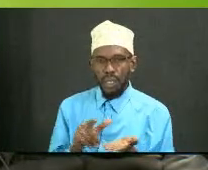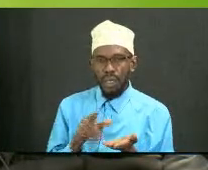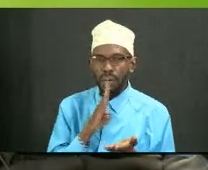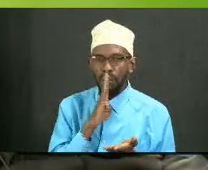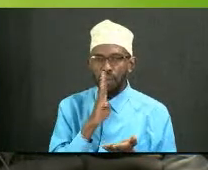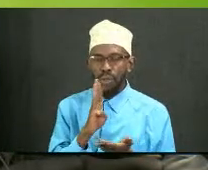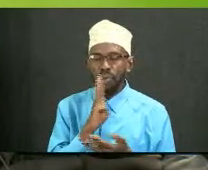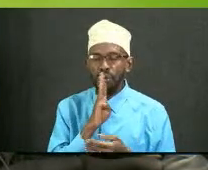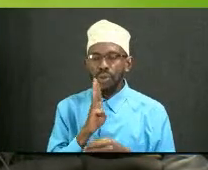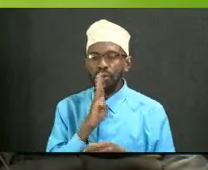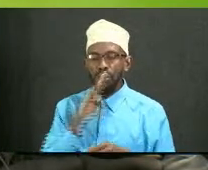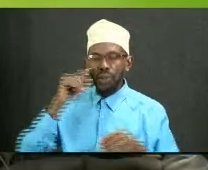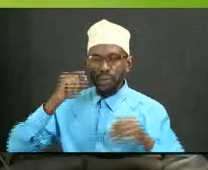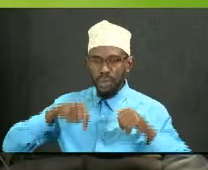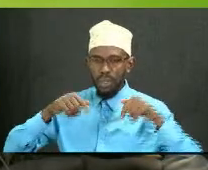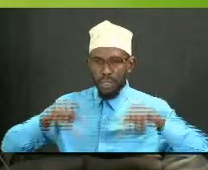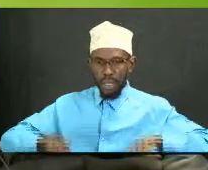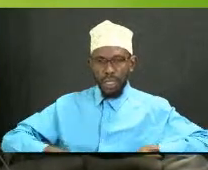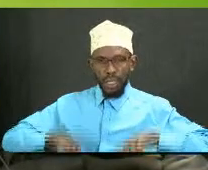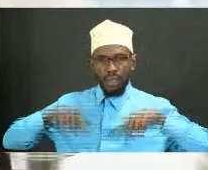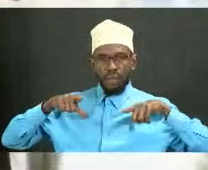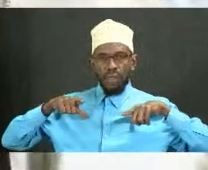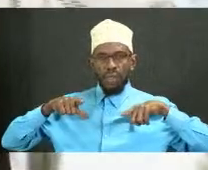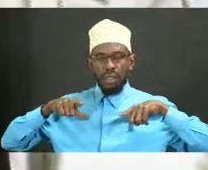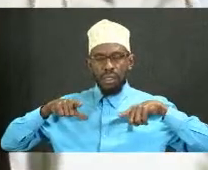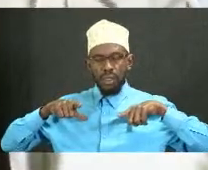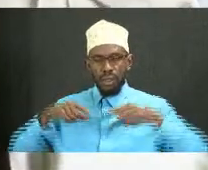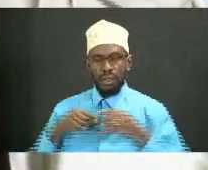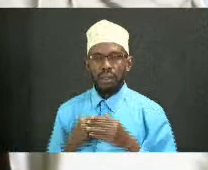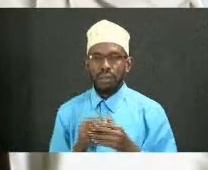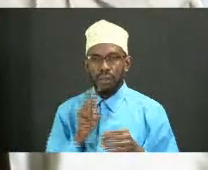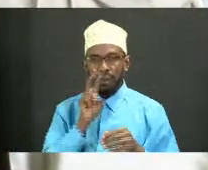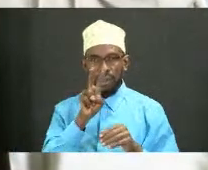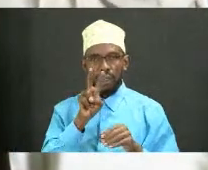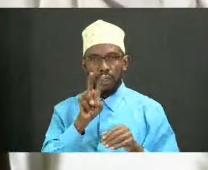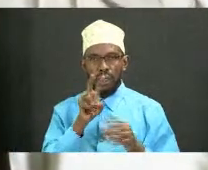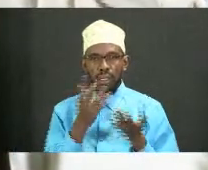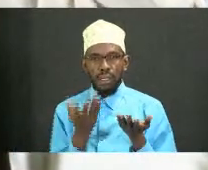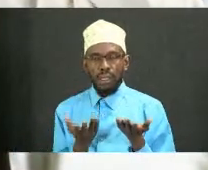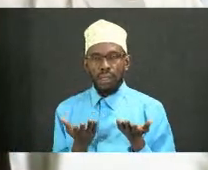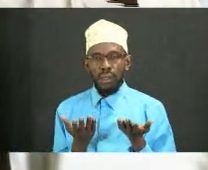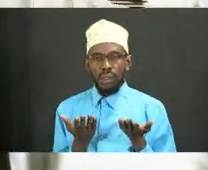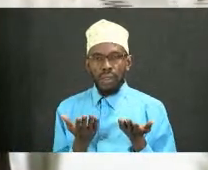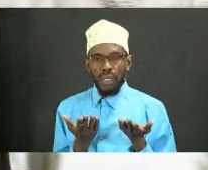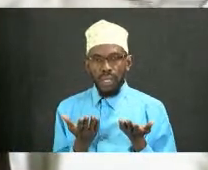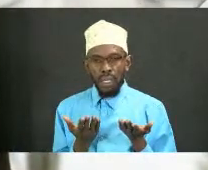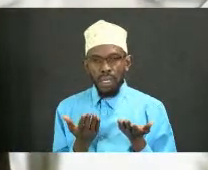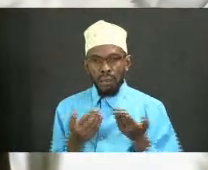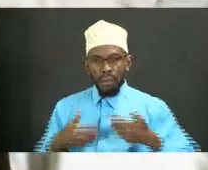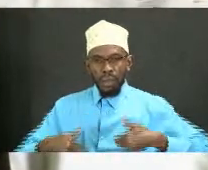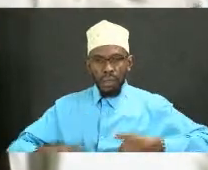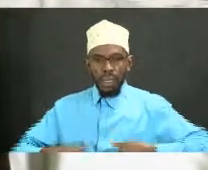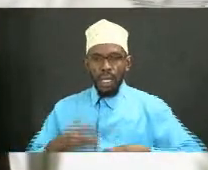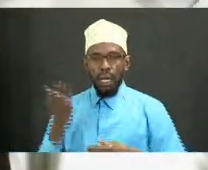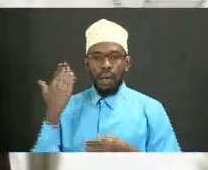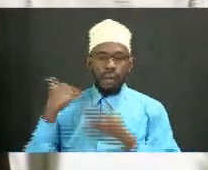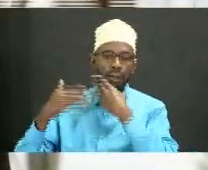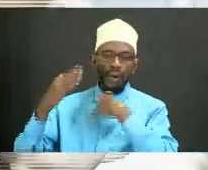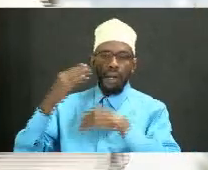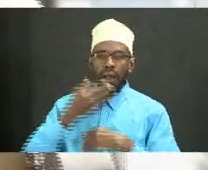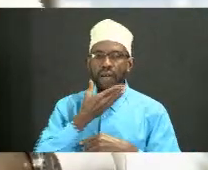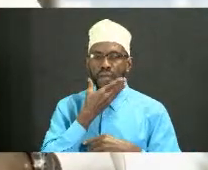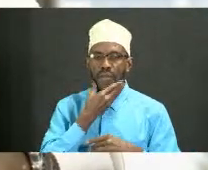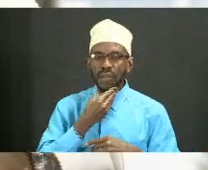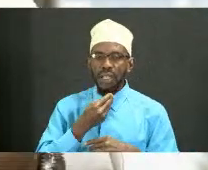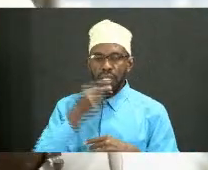mikopo? Lazima tuishi watu, ukiangalia pengine watu rika la wazee wetu, baba